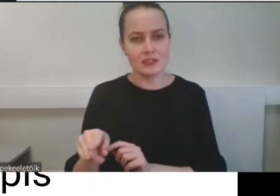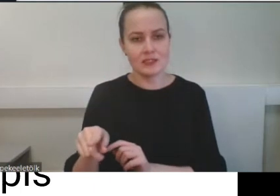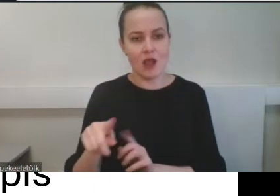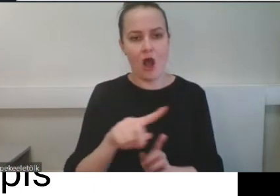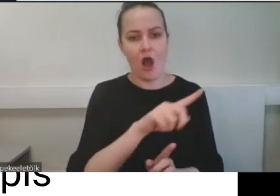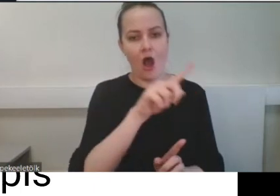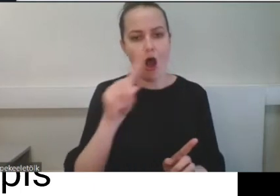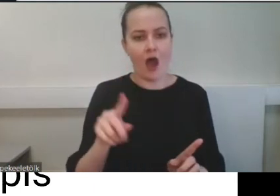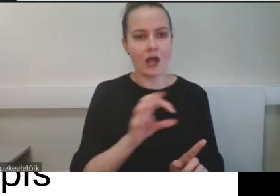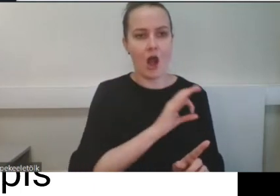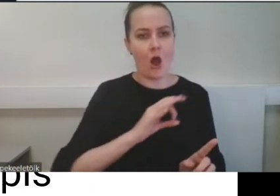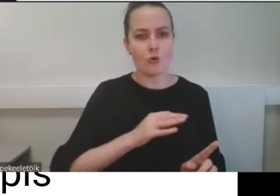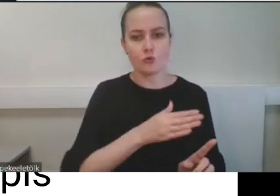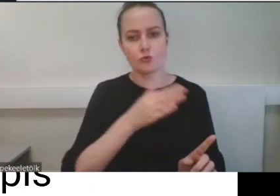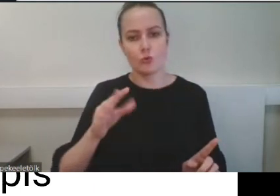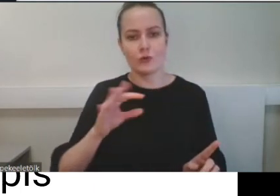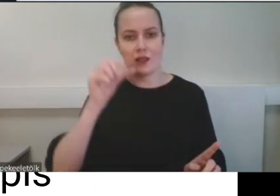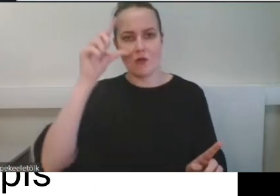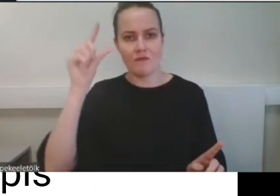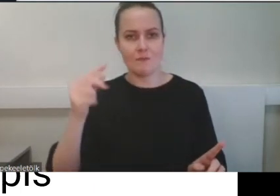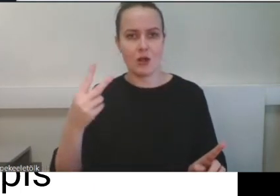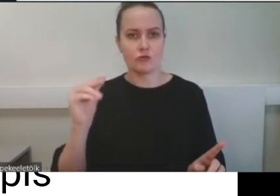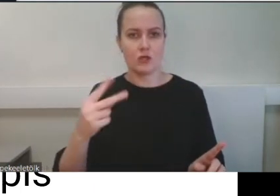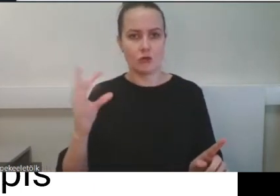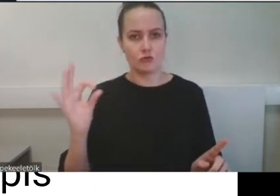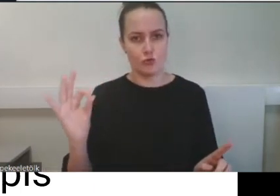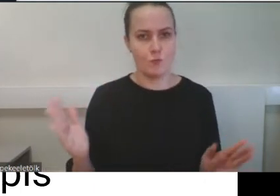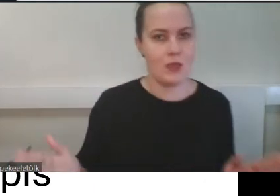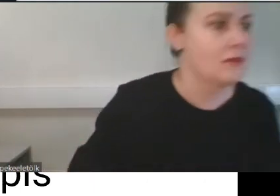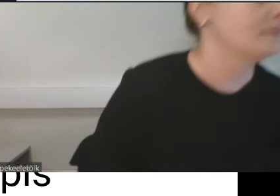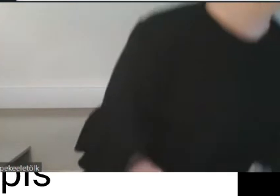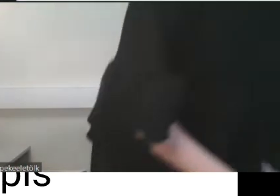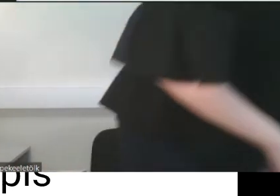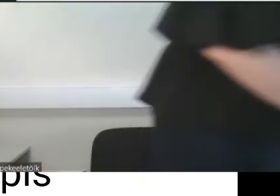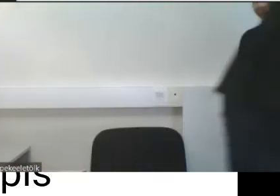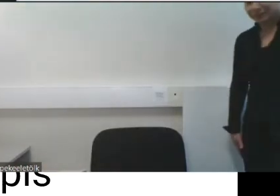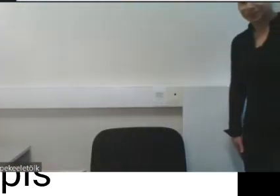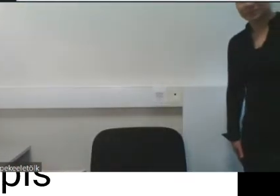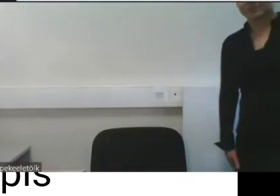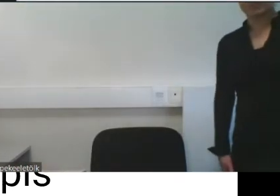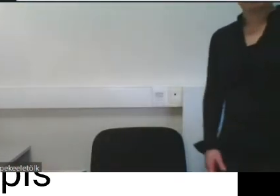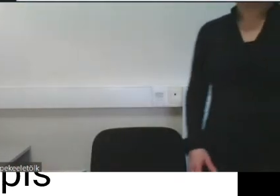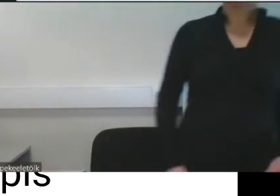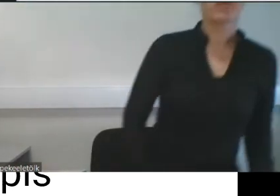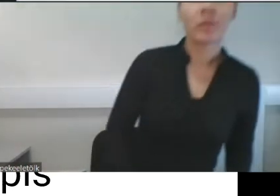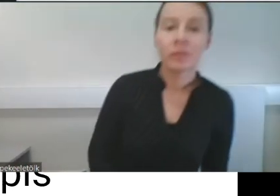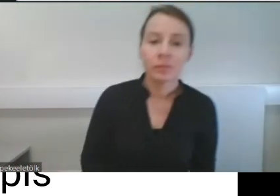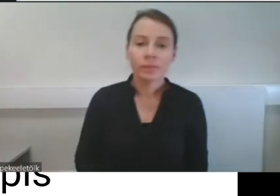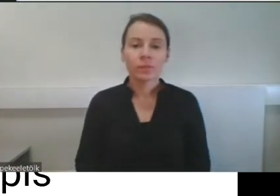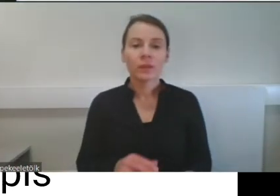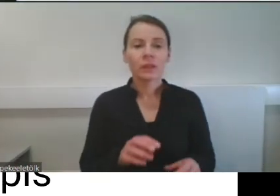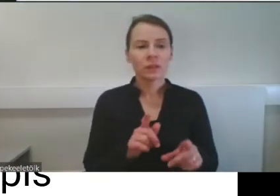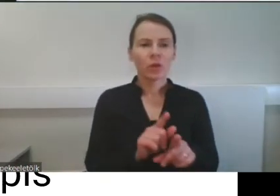väga olulistes näitajates, aga süvitsi nagu tegevuspiirangu liikidega ja